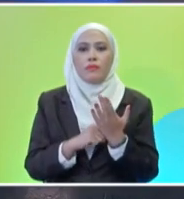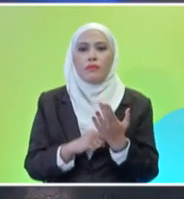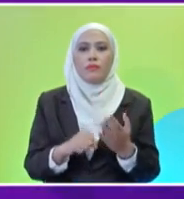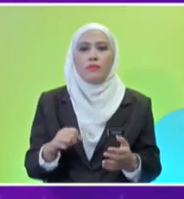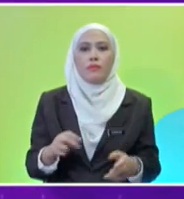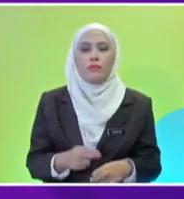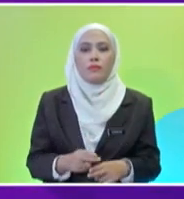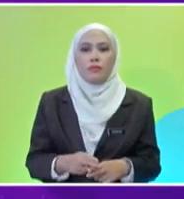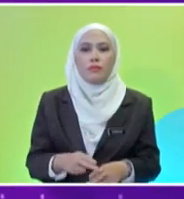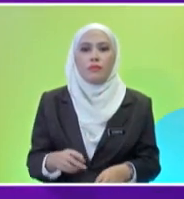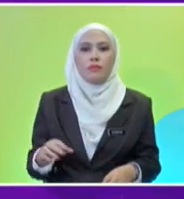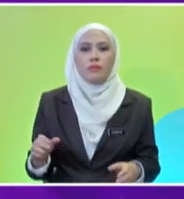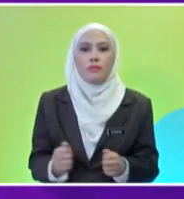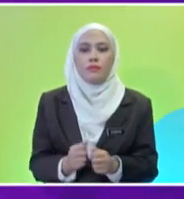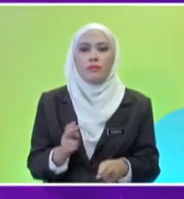semua